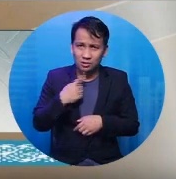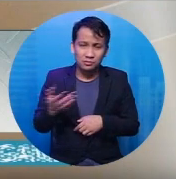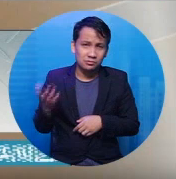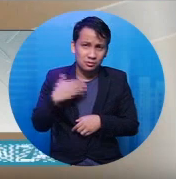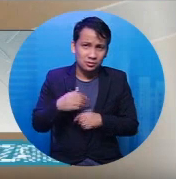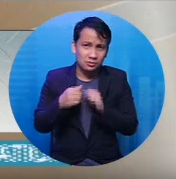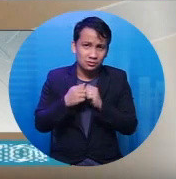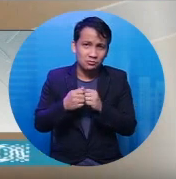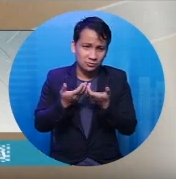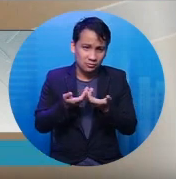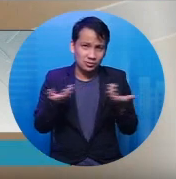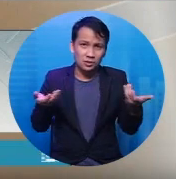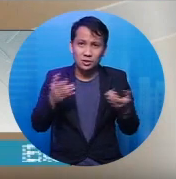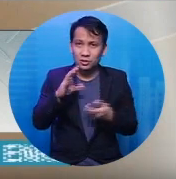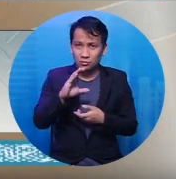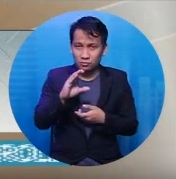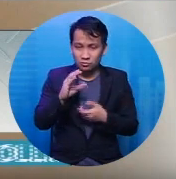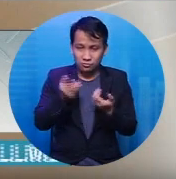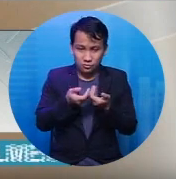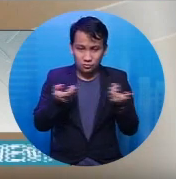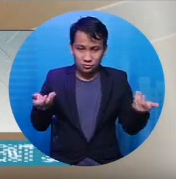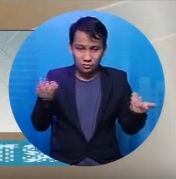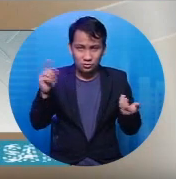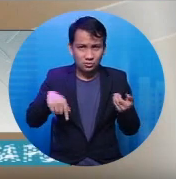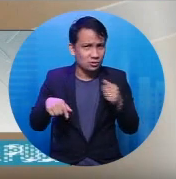hindi maghiwalay na lang tayo. Pero ibalik mo sa akin